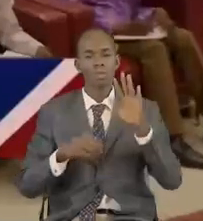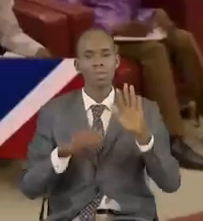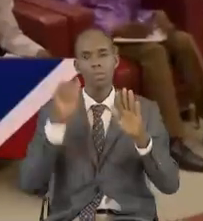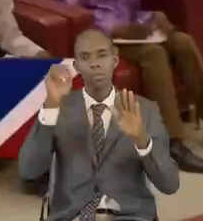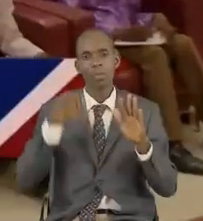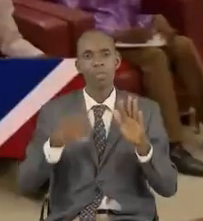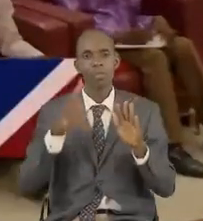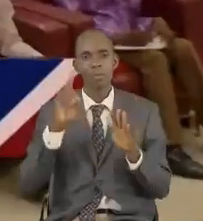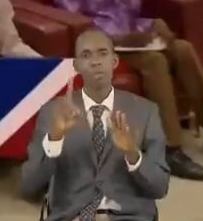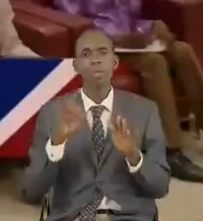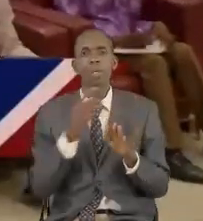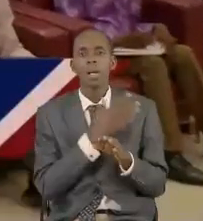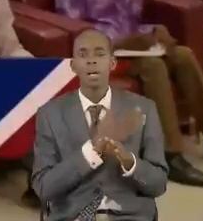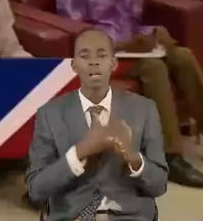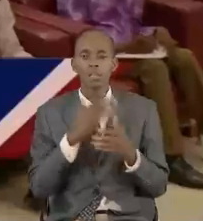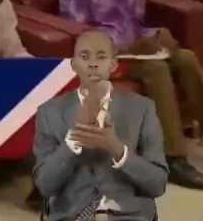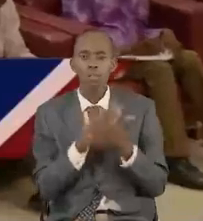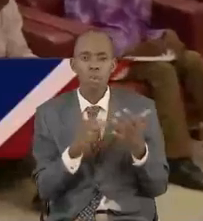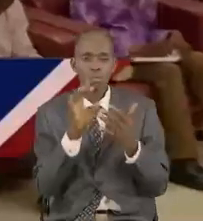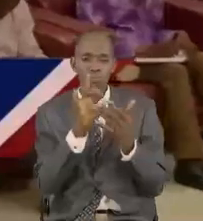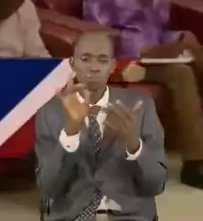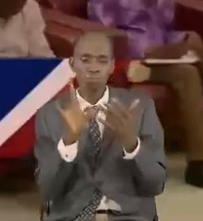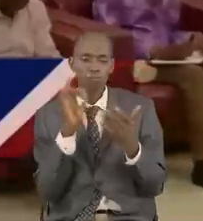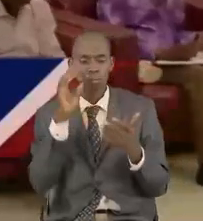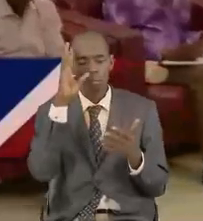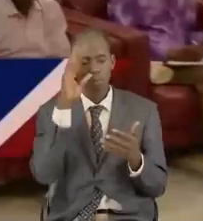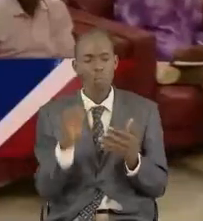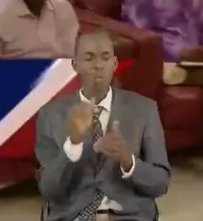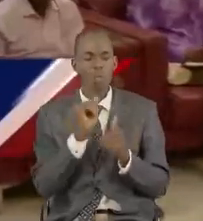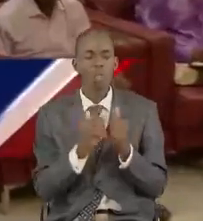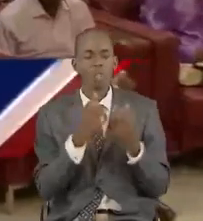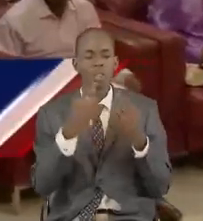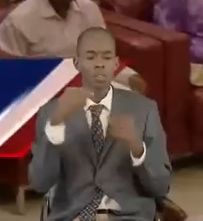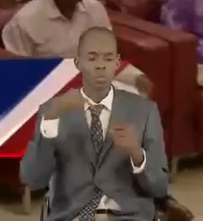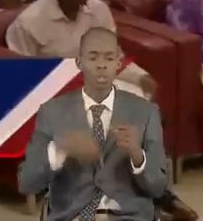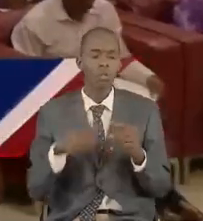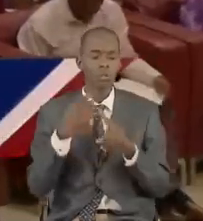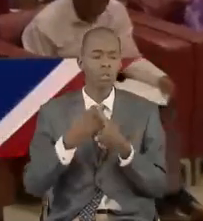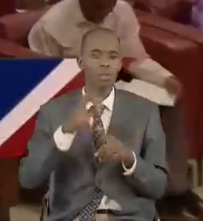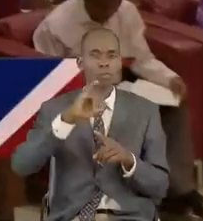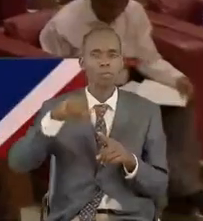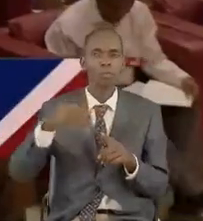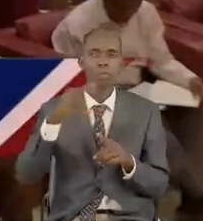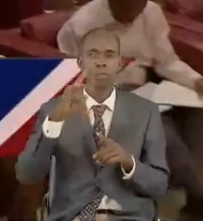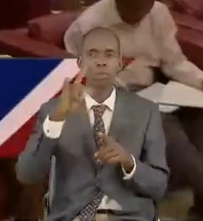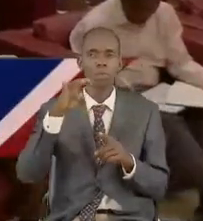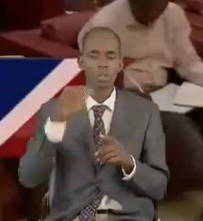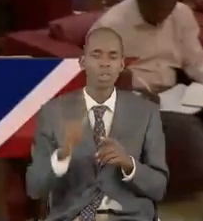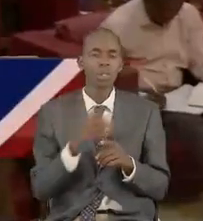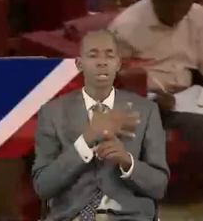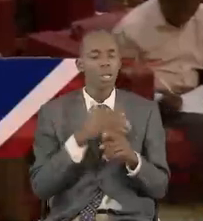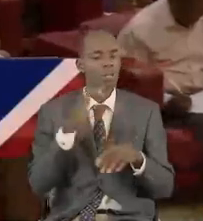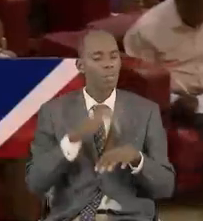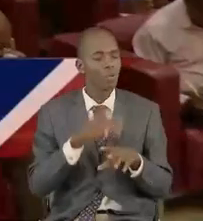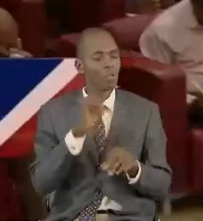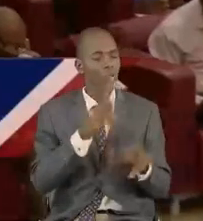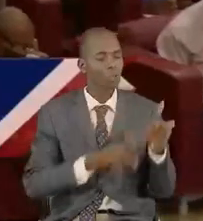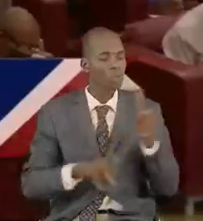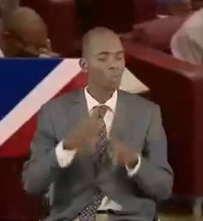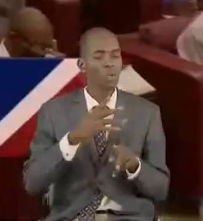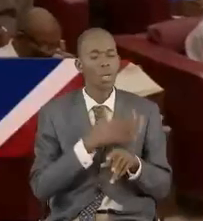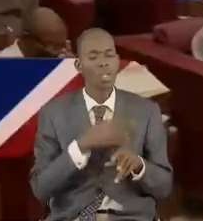hommes venus de la Judée enseignait les frères en disant si